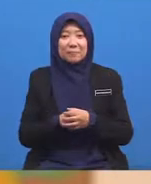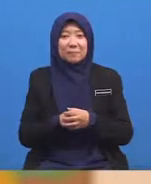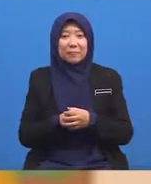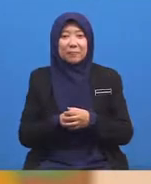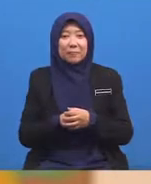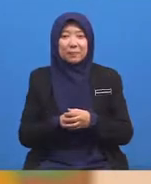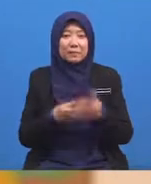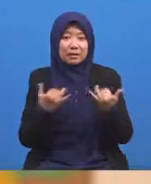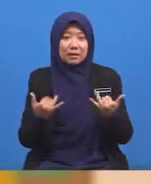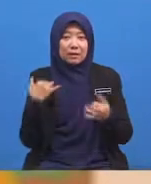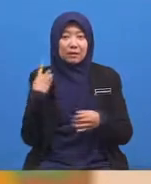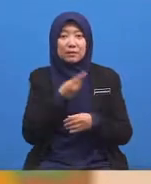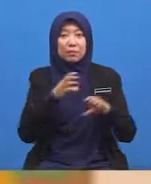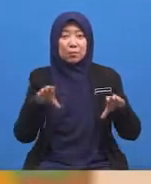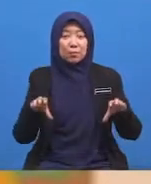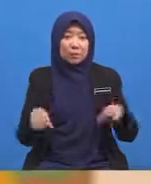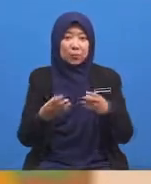Mari kita buat sedikit aktiviti.